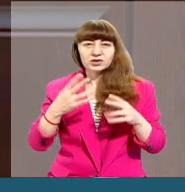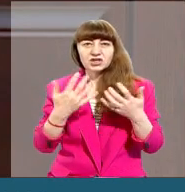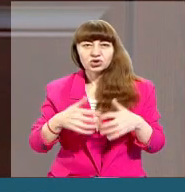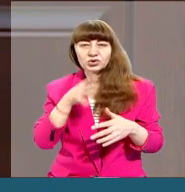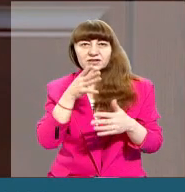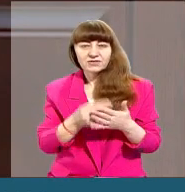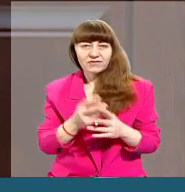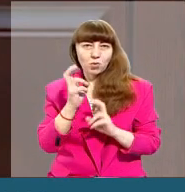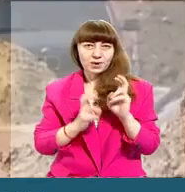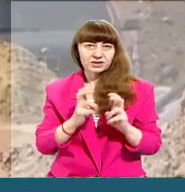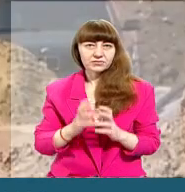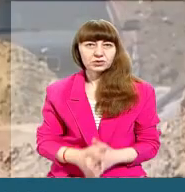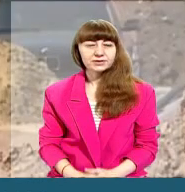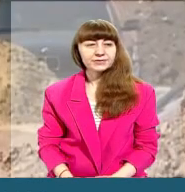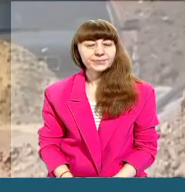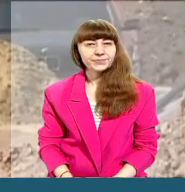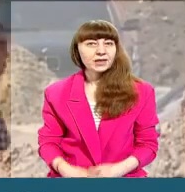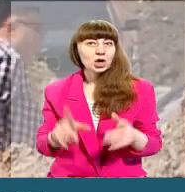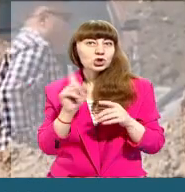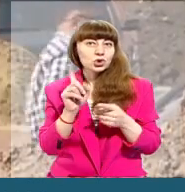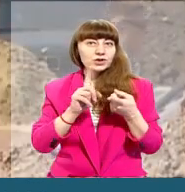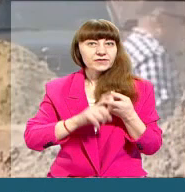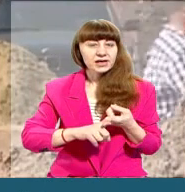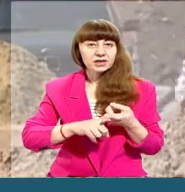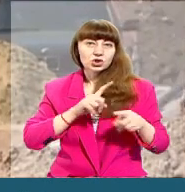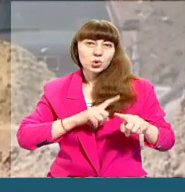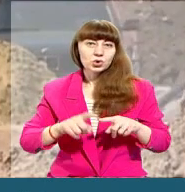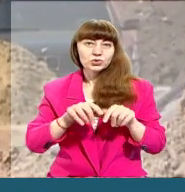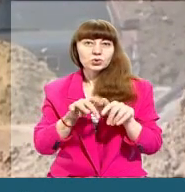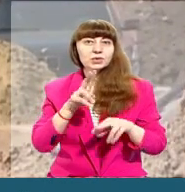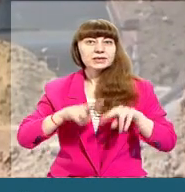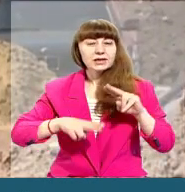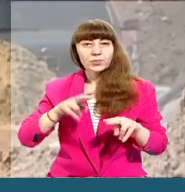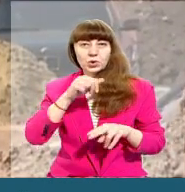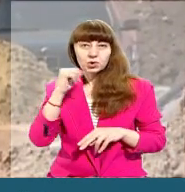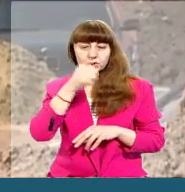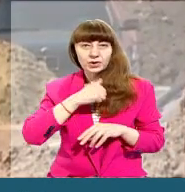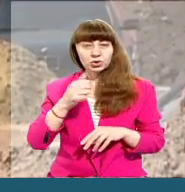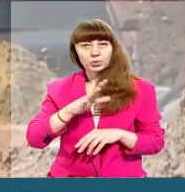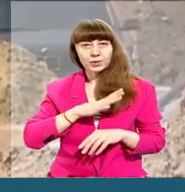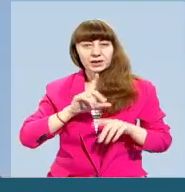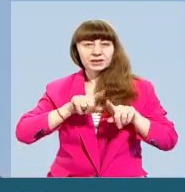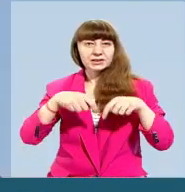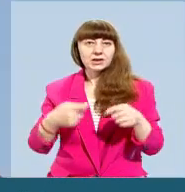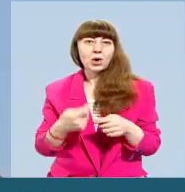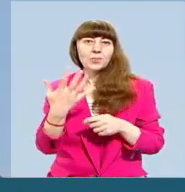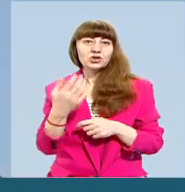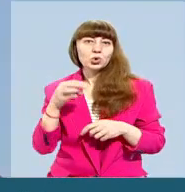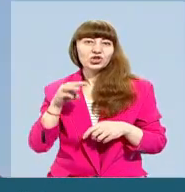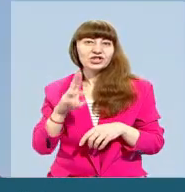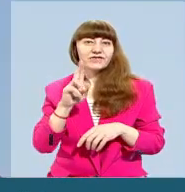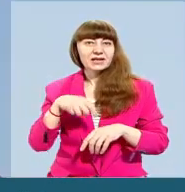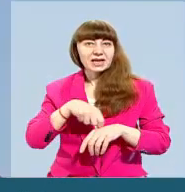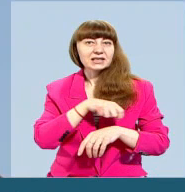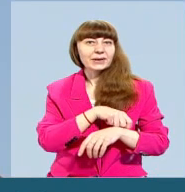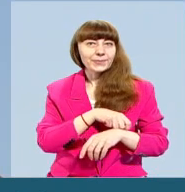производства, которое у нас имеется. Что касается темпов строительства, то в прошлом году в эксплуатацию было введено около 500 тысяч квадратных